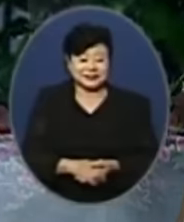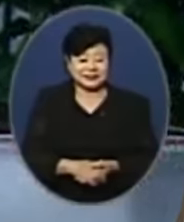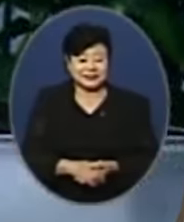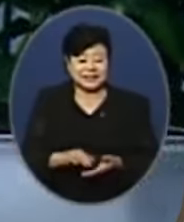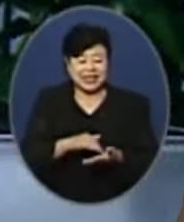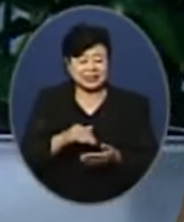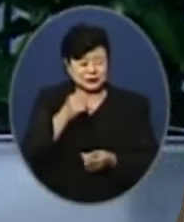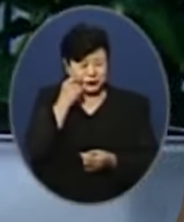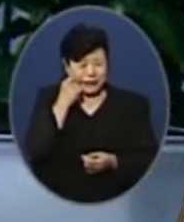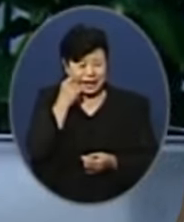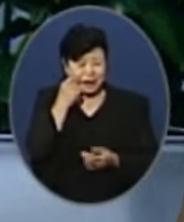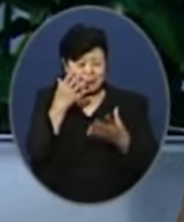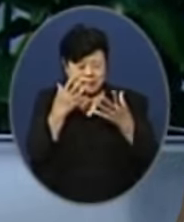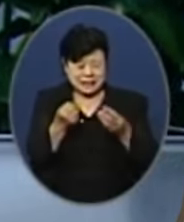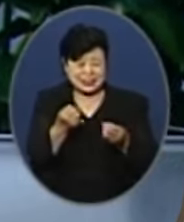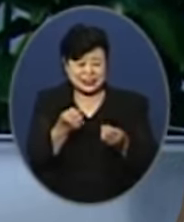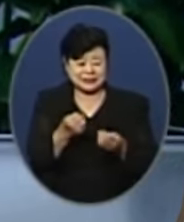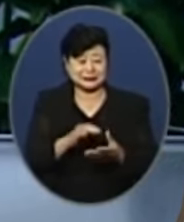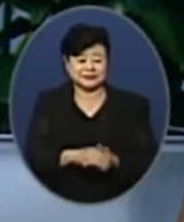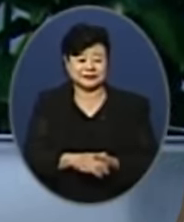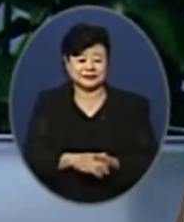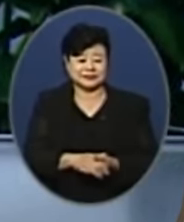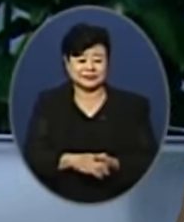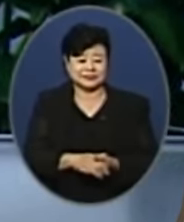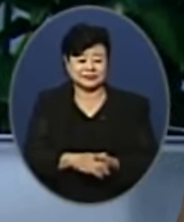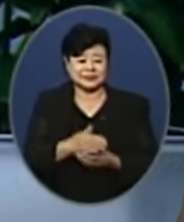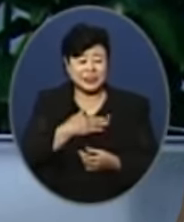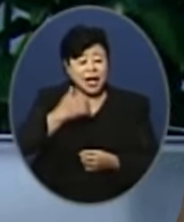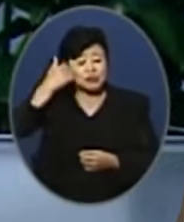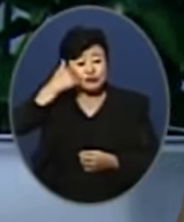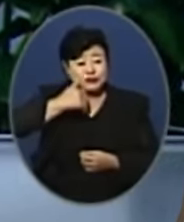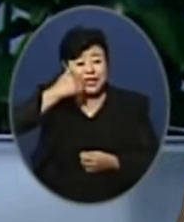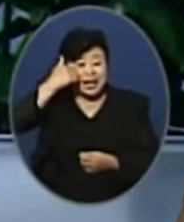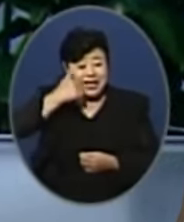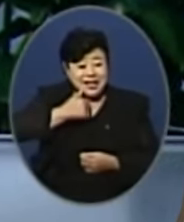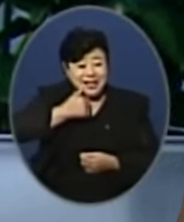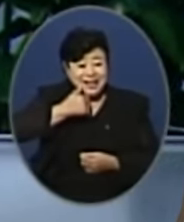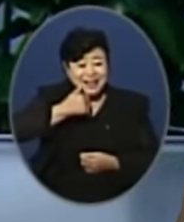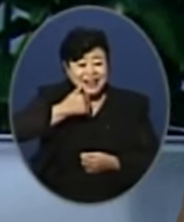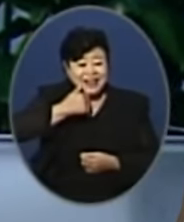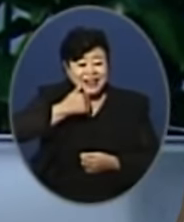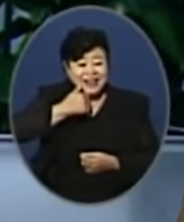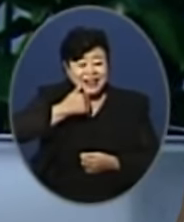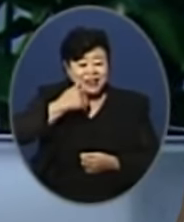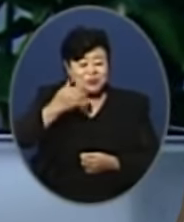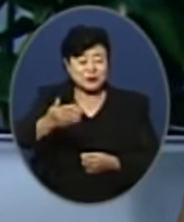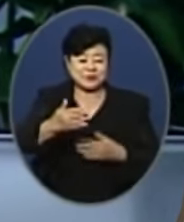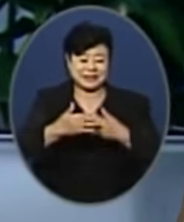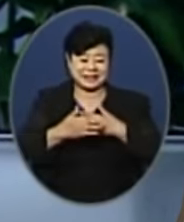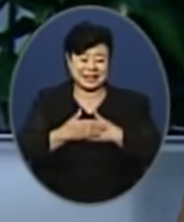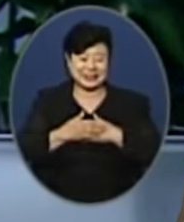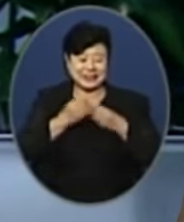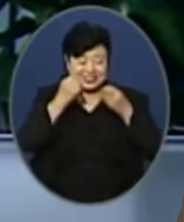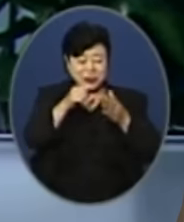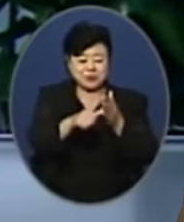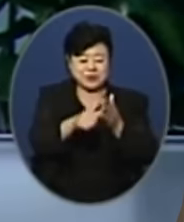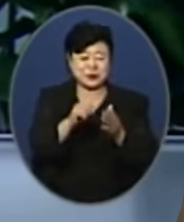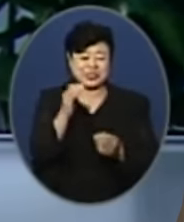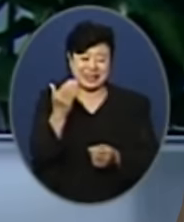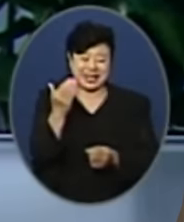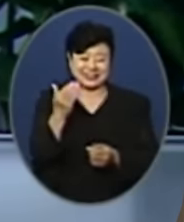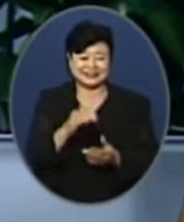헤아릴 수가 없습니다. 이제는 내가 누구냐 그러면 여러분 나는 새로운